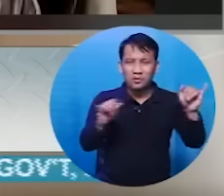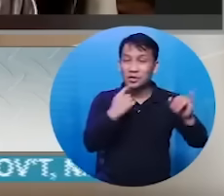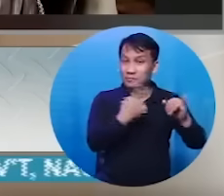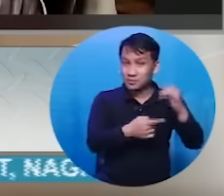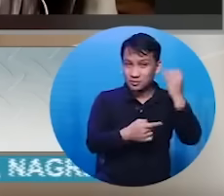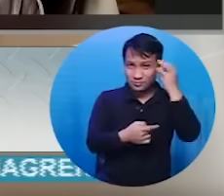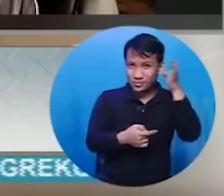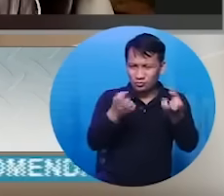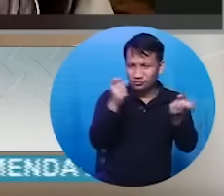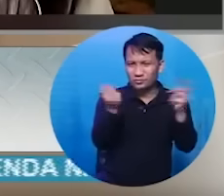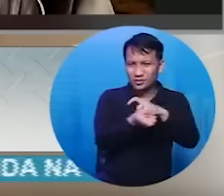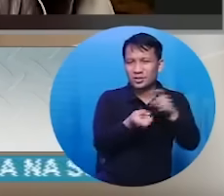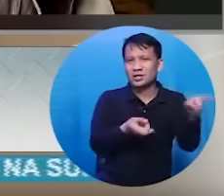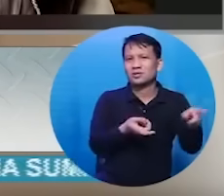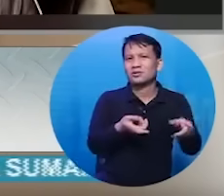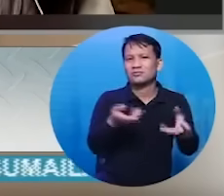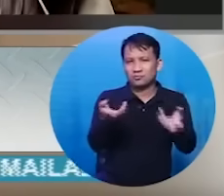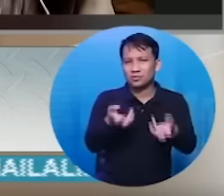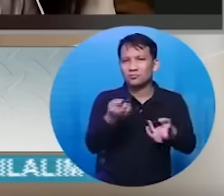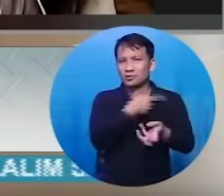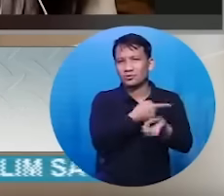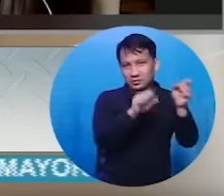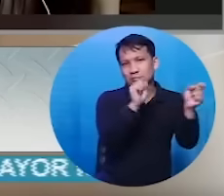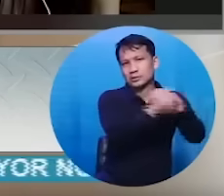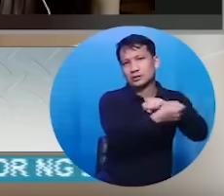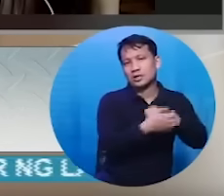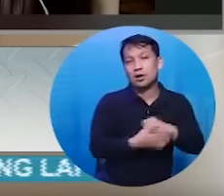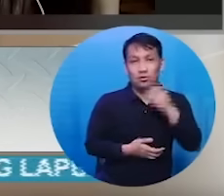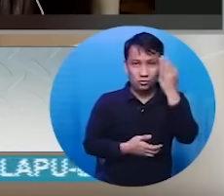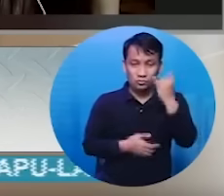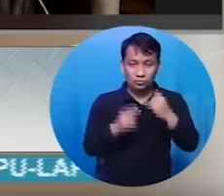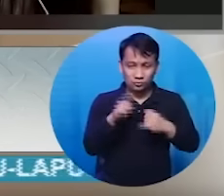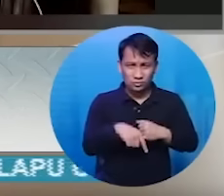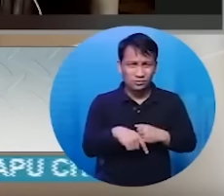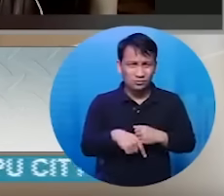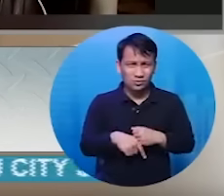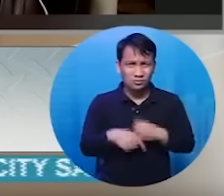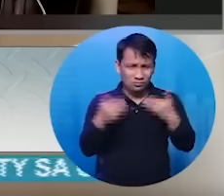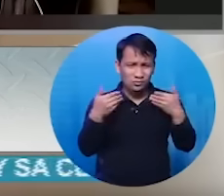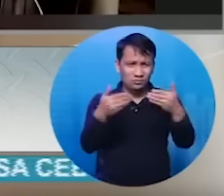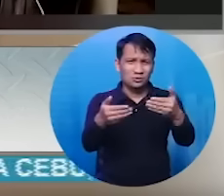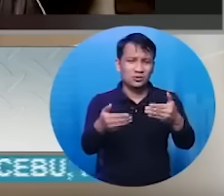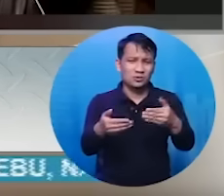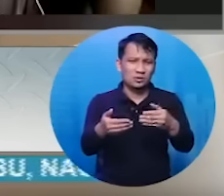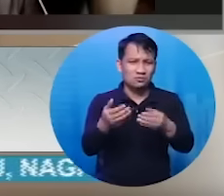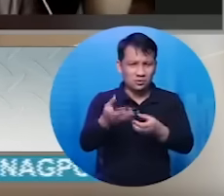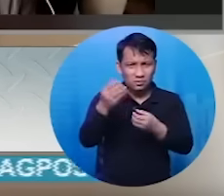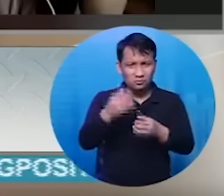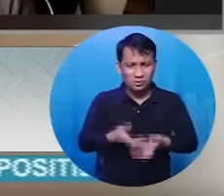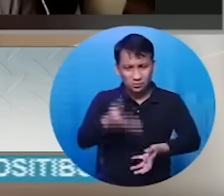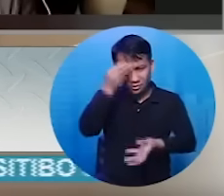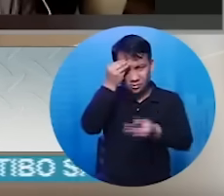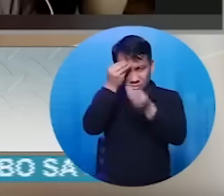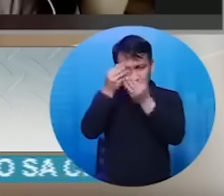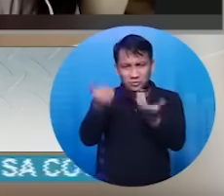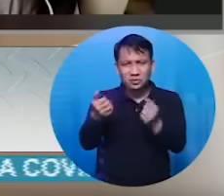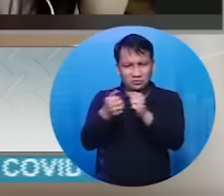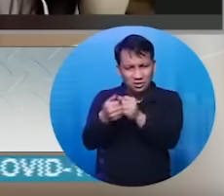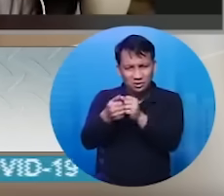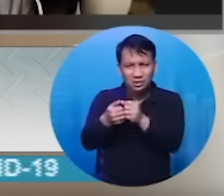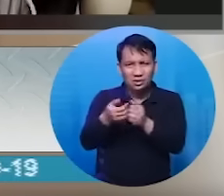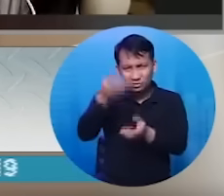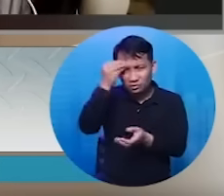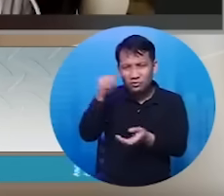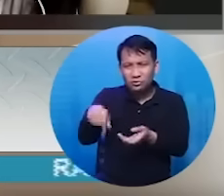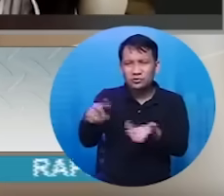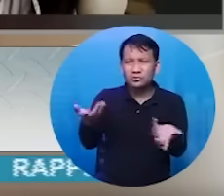kong magbago siya. Yun lang po ang gusto kong mangyari na sana po matuto din siya makikisama sa mga kapatid. Hindi siya